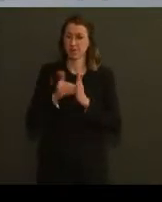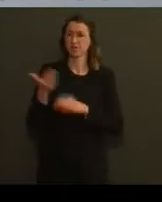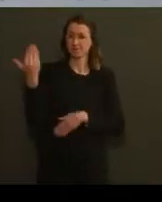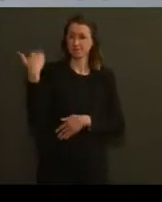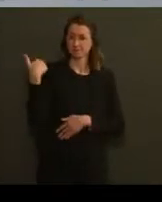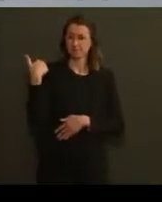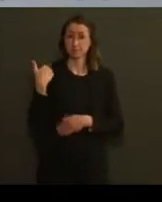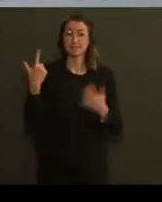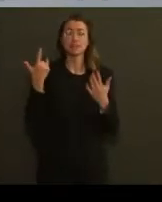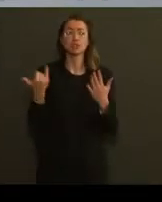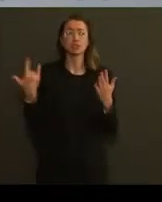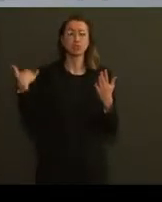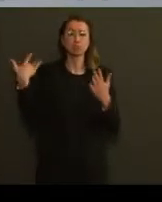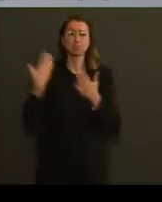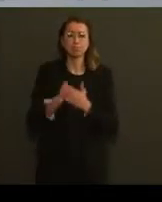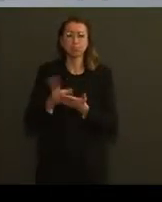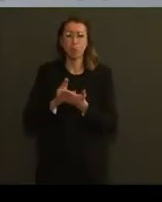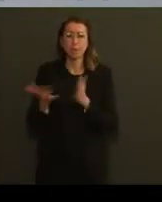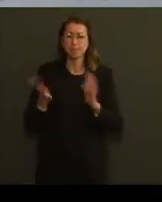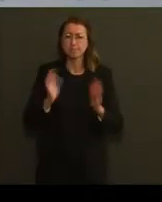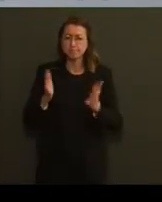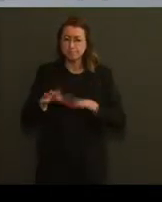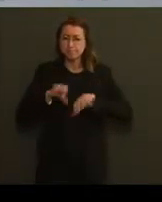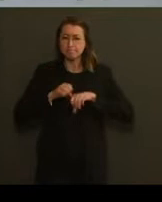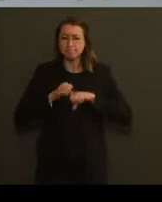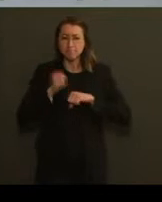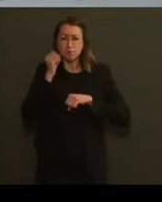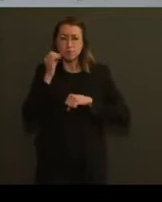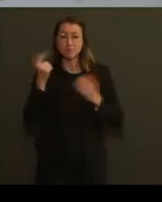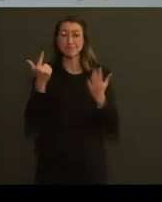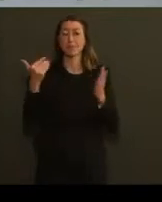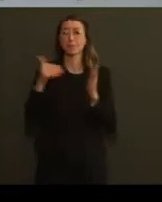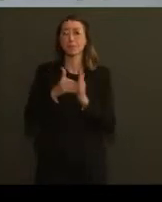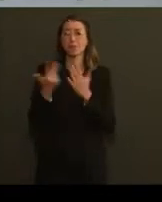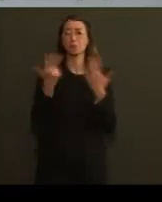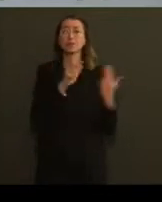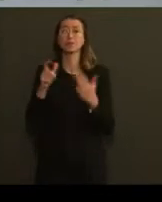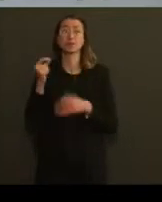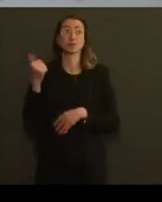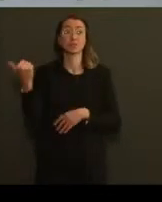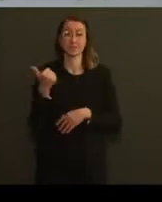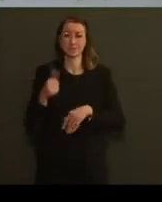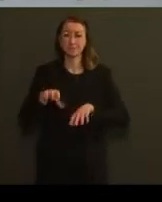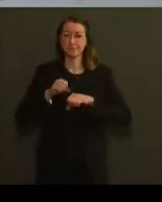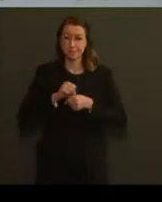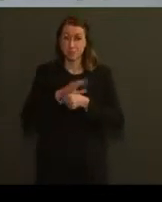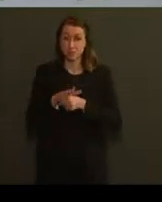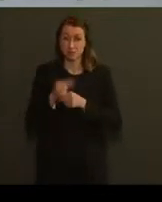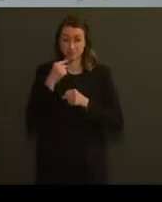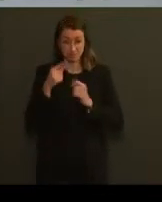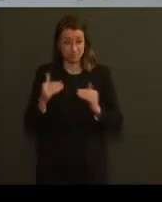de 7 876 infections par jour, soit une augmentation de 79% par rapport à la semaine qui a précédé.